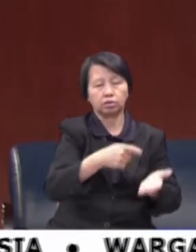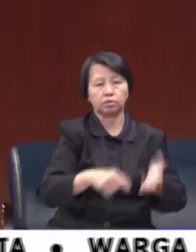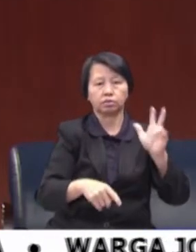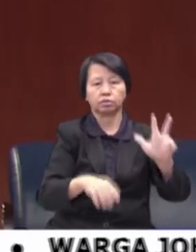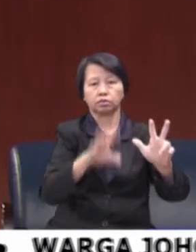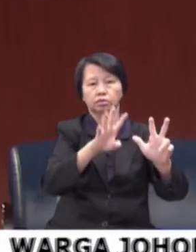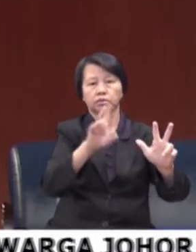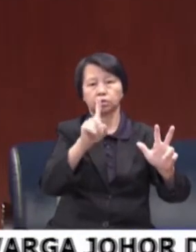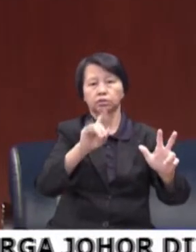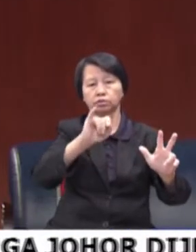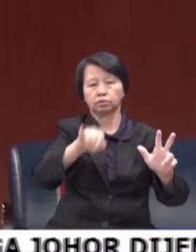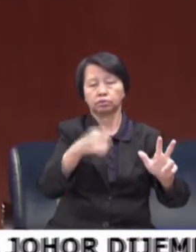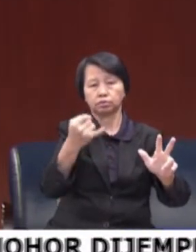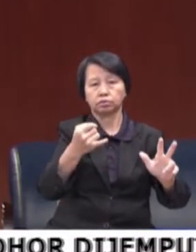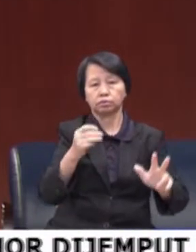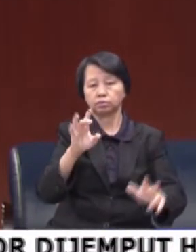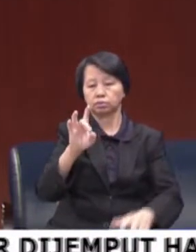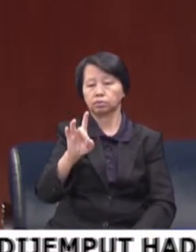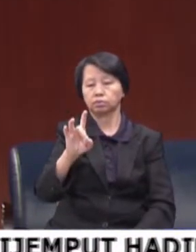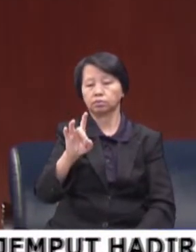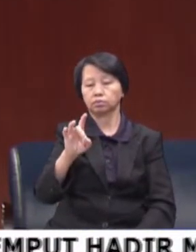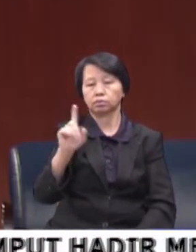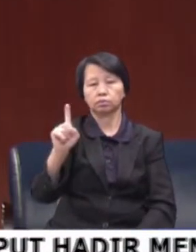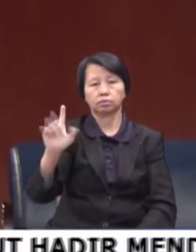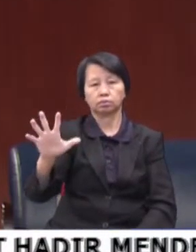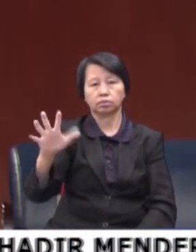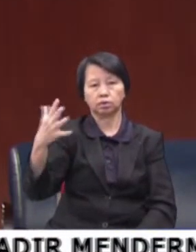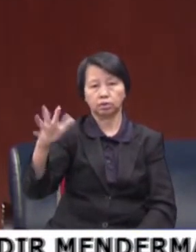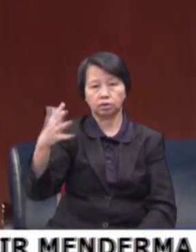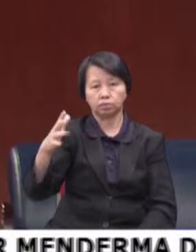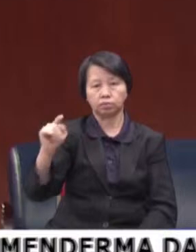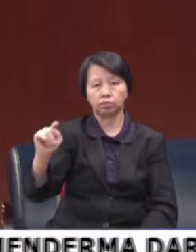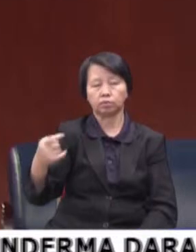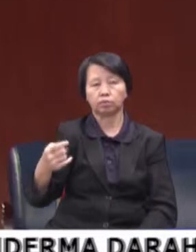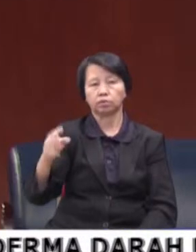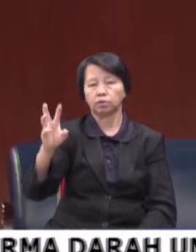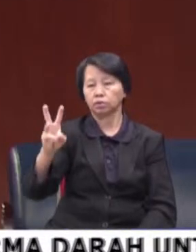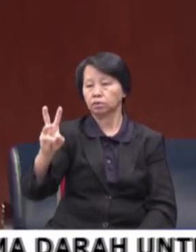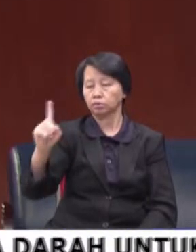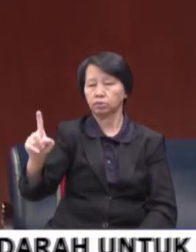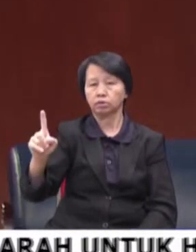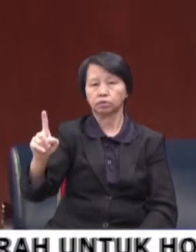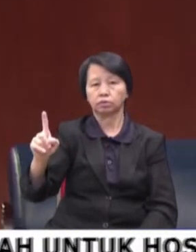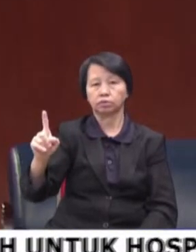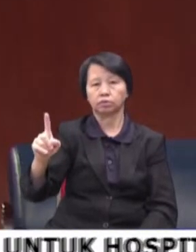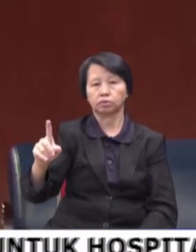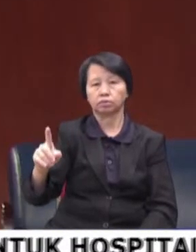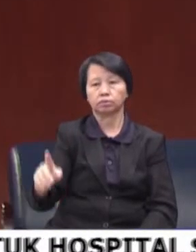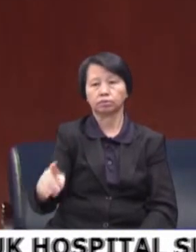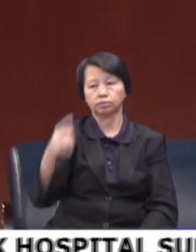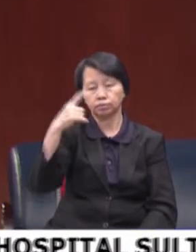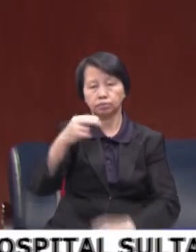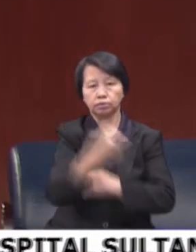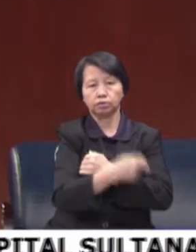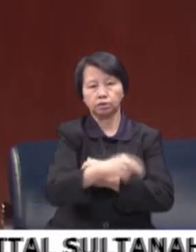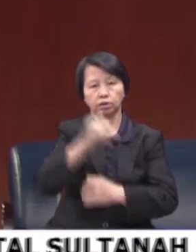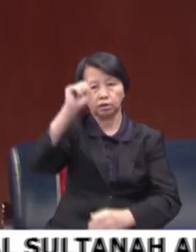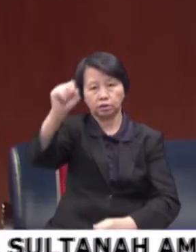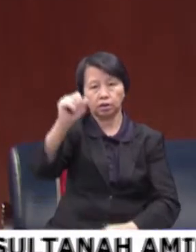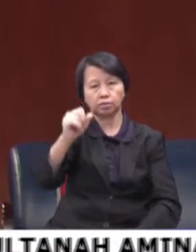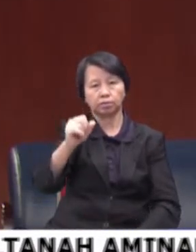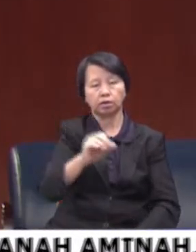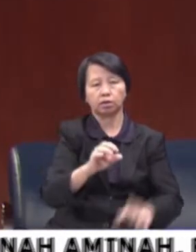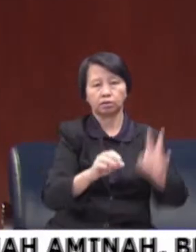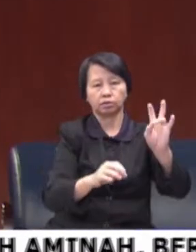341 juta 815.000 61 61 bagi negeri Sabah dan